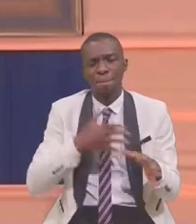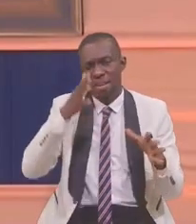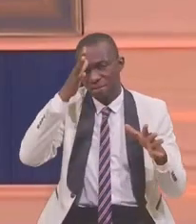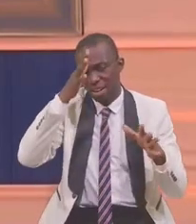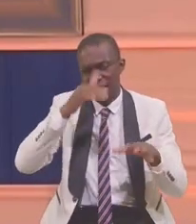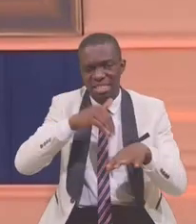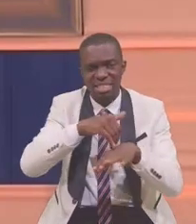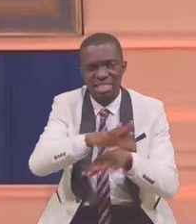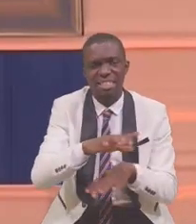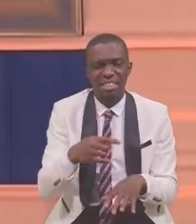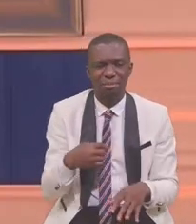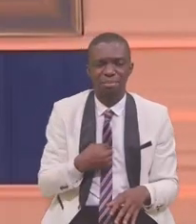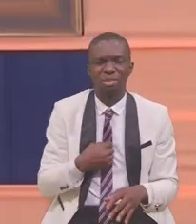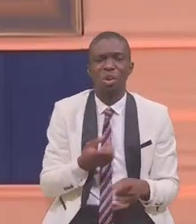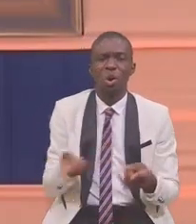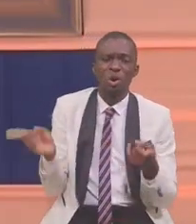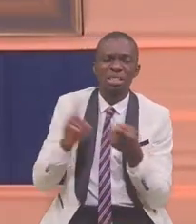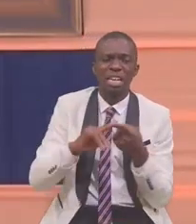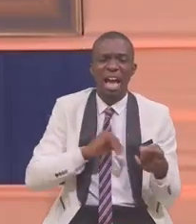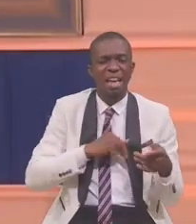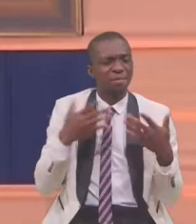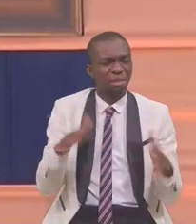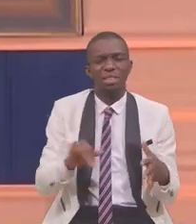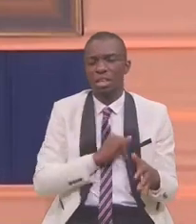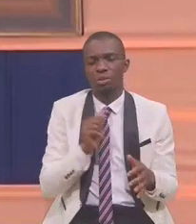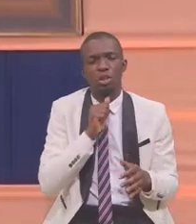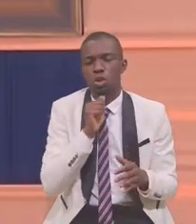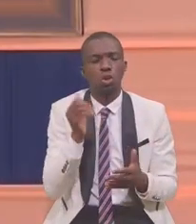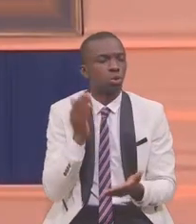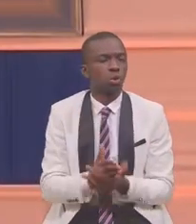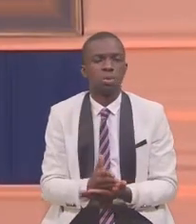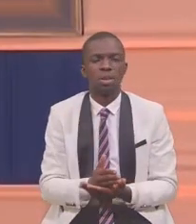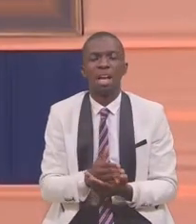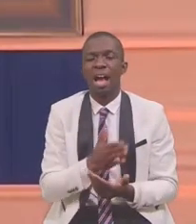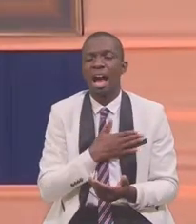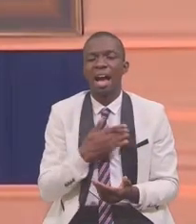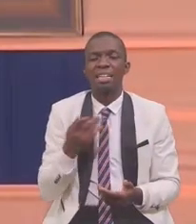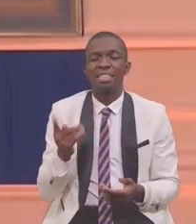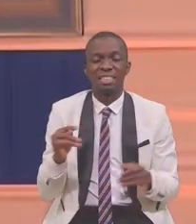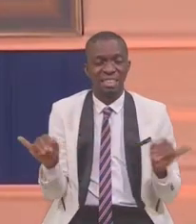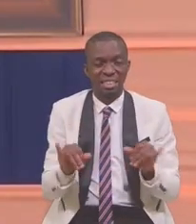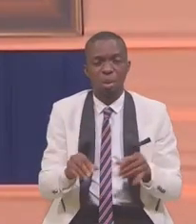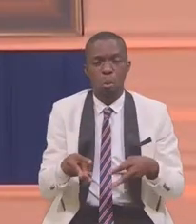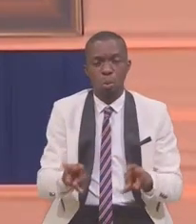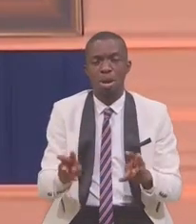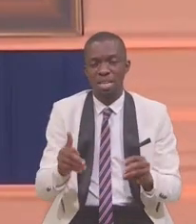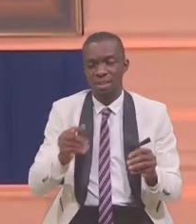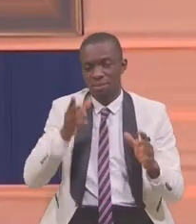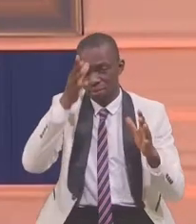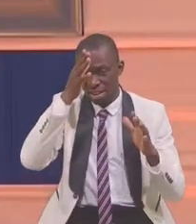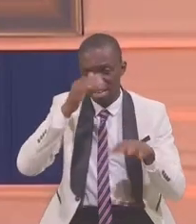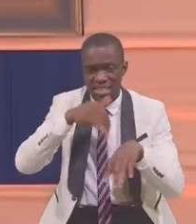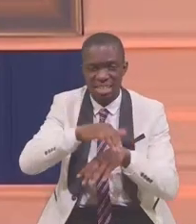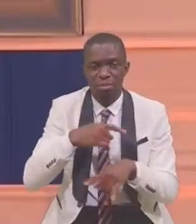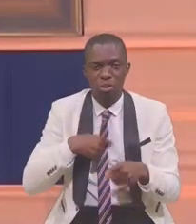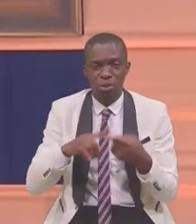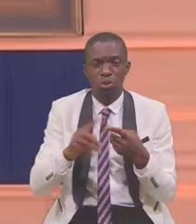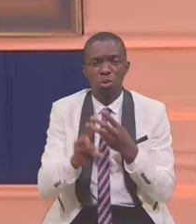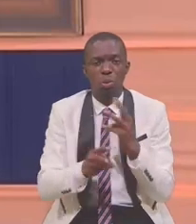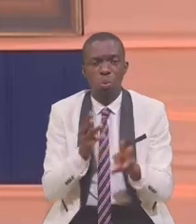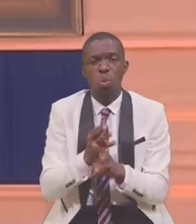jusqu'à ce que je la termine. Je ne vais pas cesser. Le Père m'a envoyé dans le monde pour faire quelque